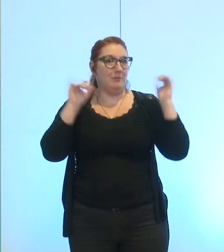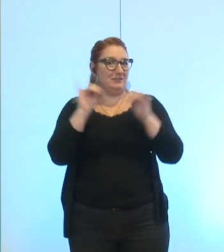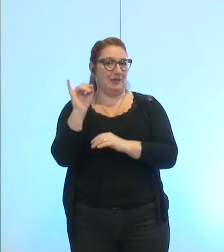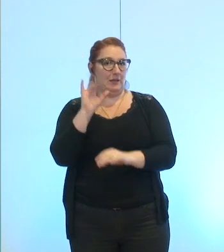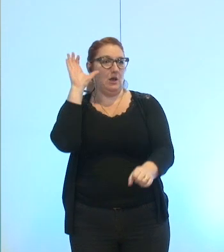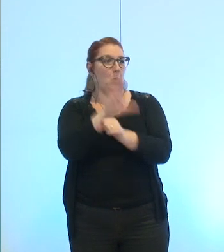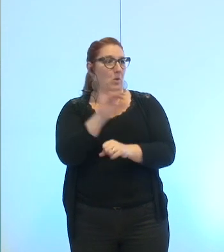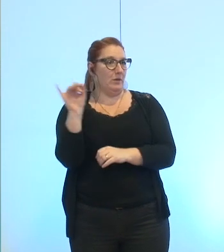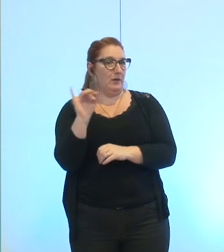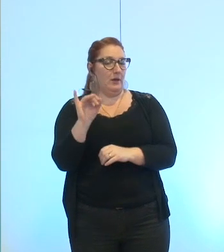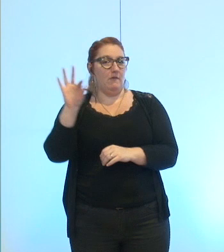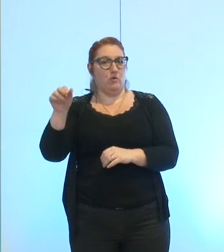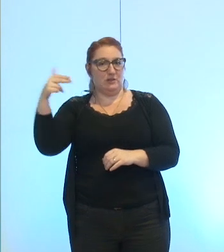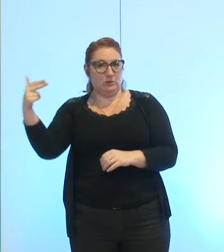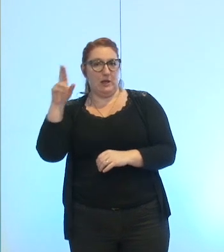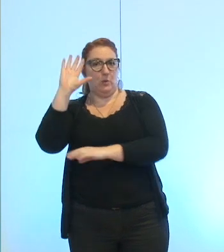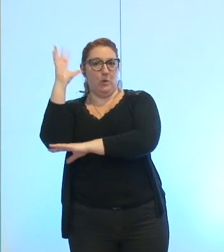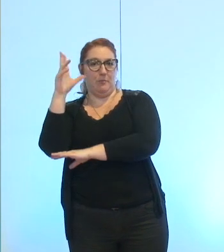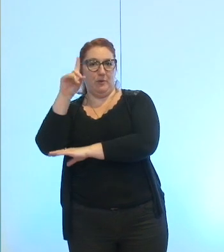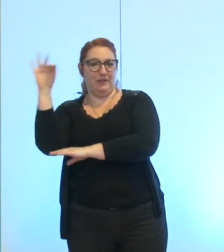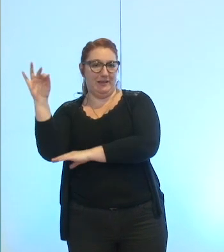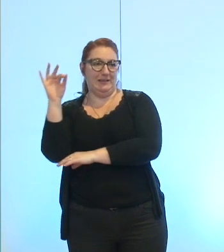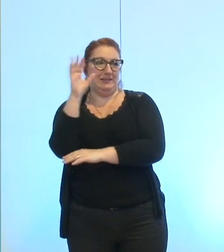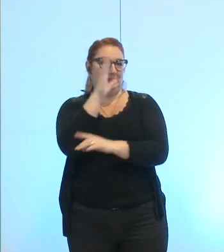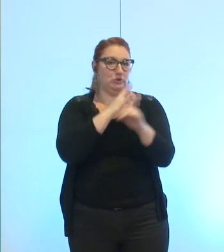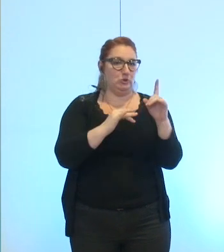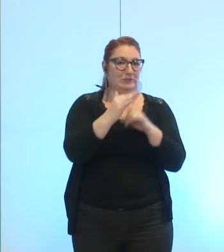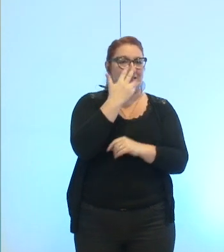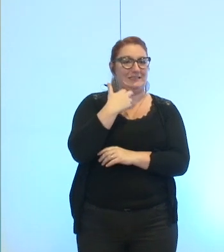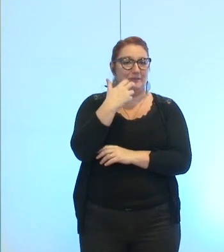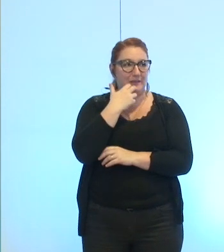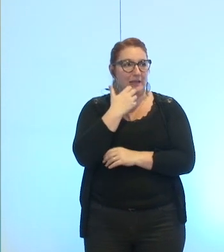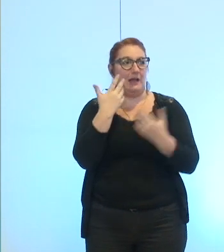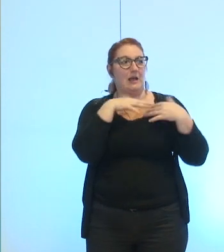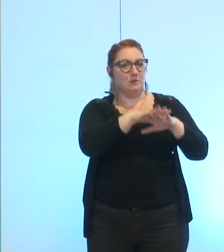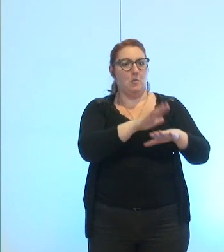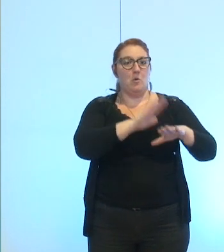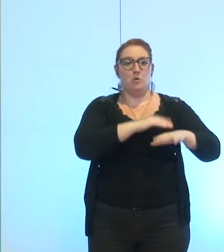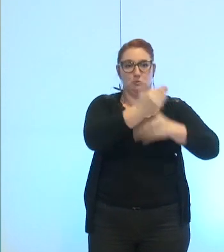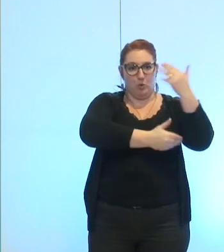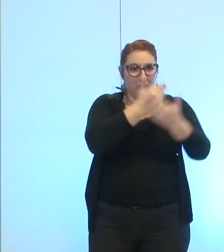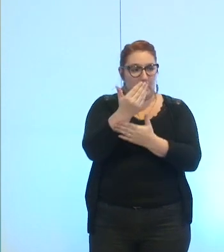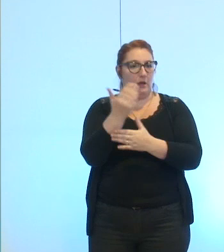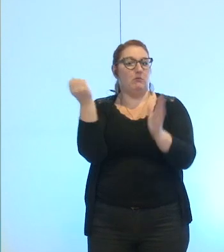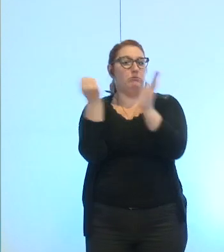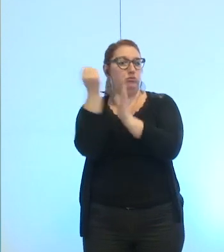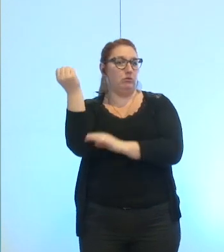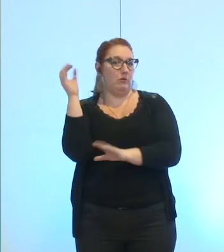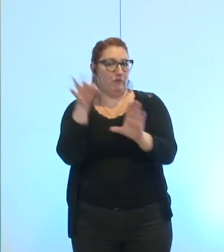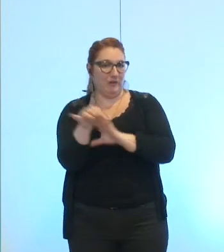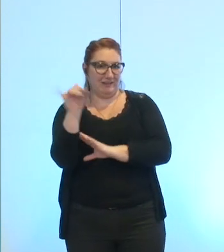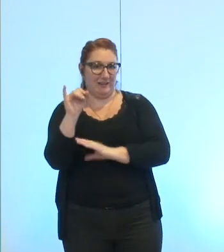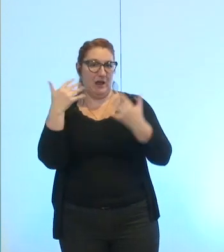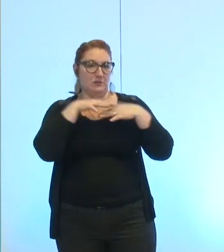qui vote contre Front national umpudi société civile rassemblement de gauche et de progrès qui vote pour rassemblement